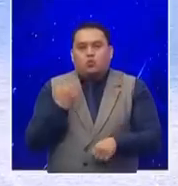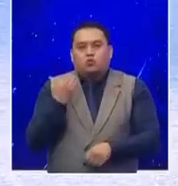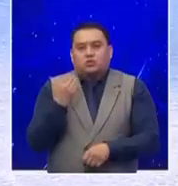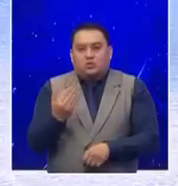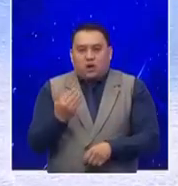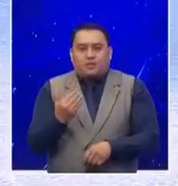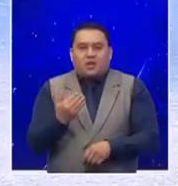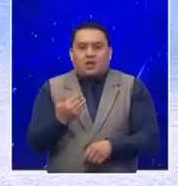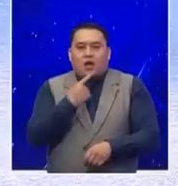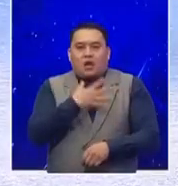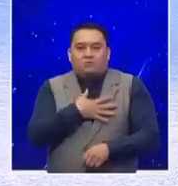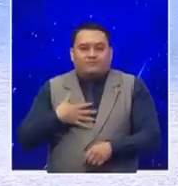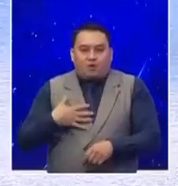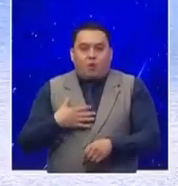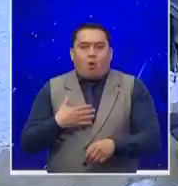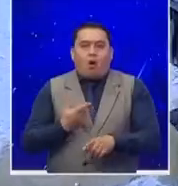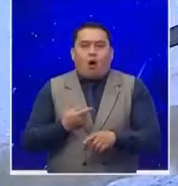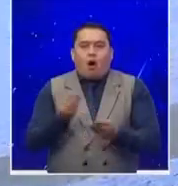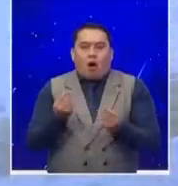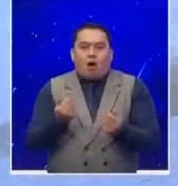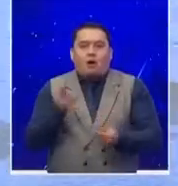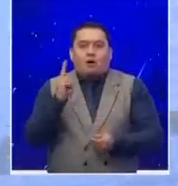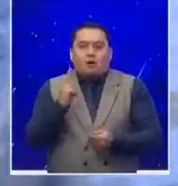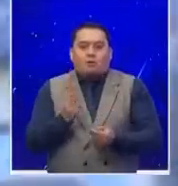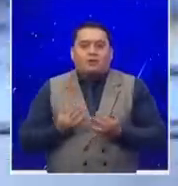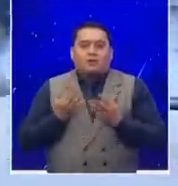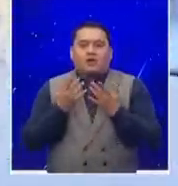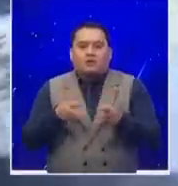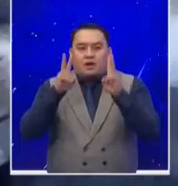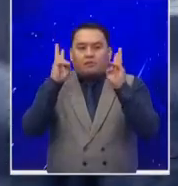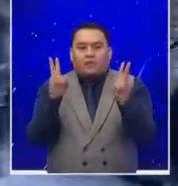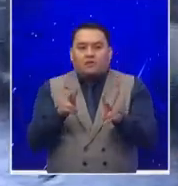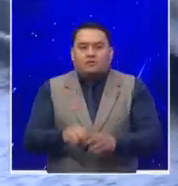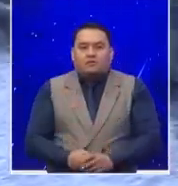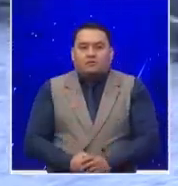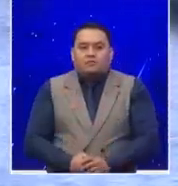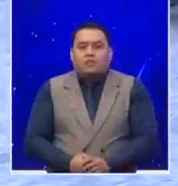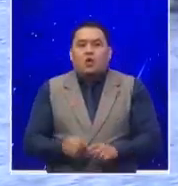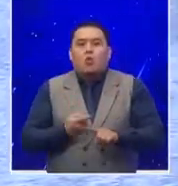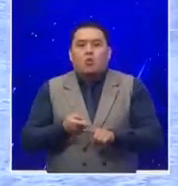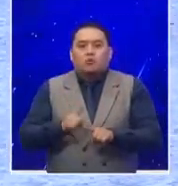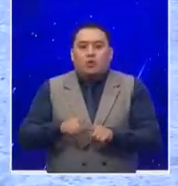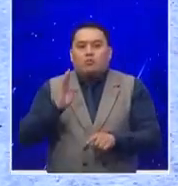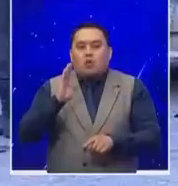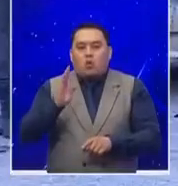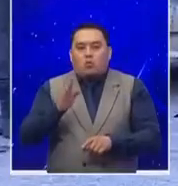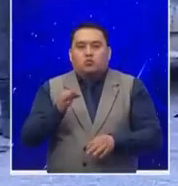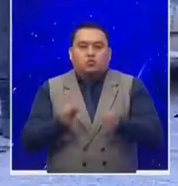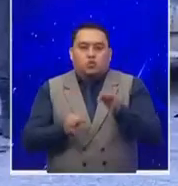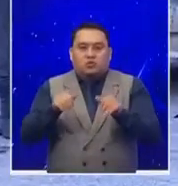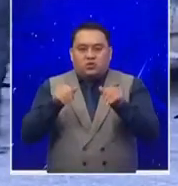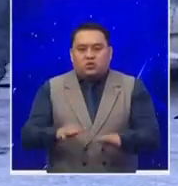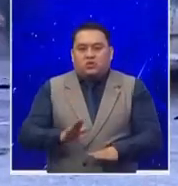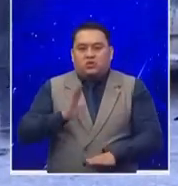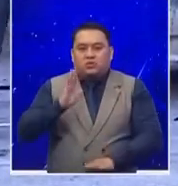дейді мамандар. Зардап шегушілер енді ақшасын кімнен сұрарын білмей дал болып отыр. Оны алдағы уақытта сот шешетін